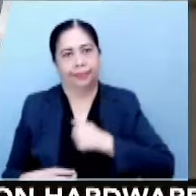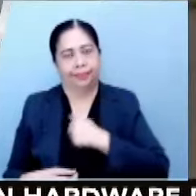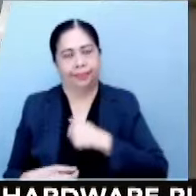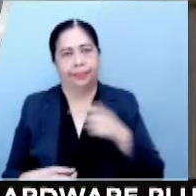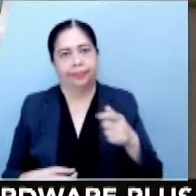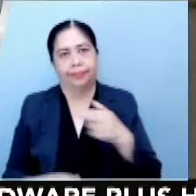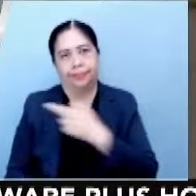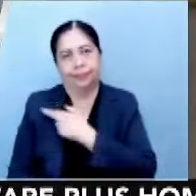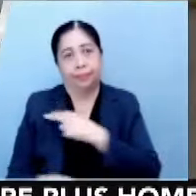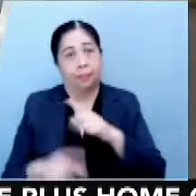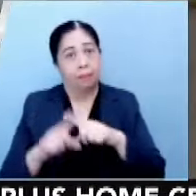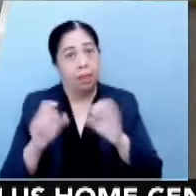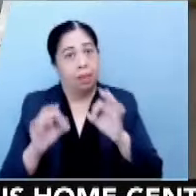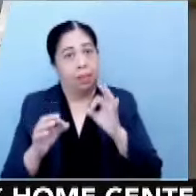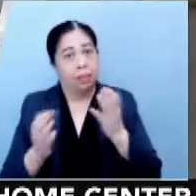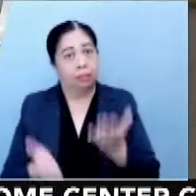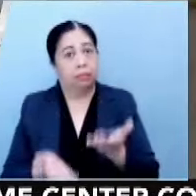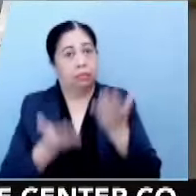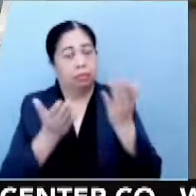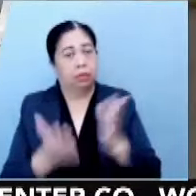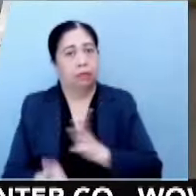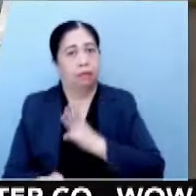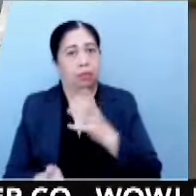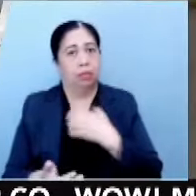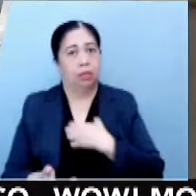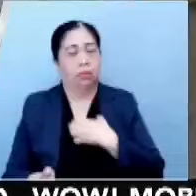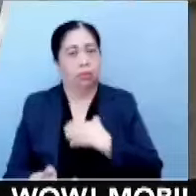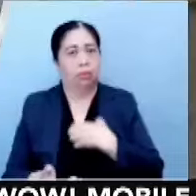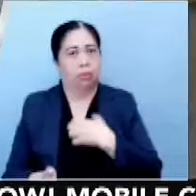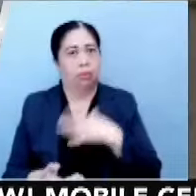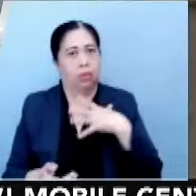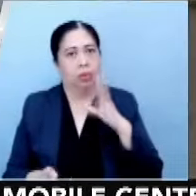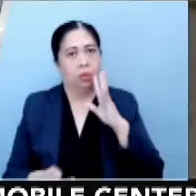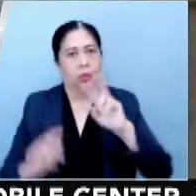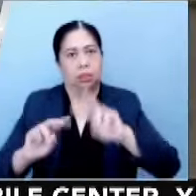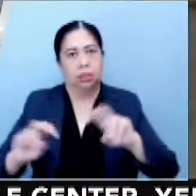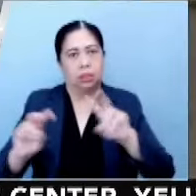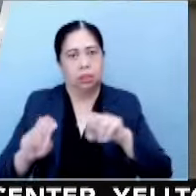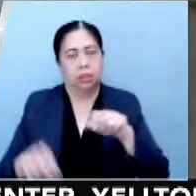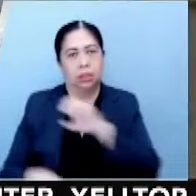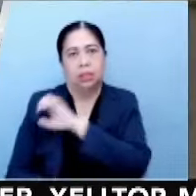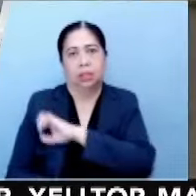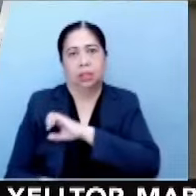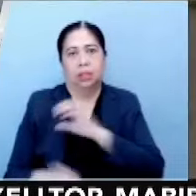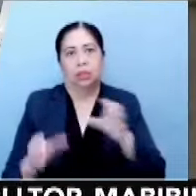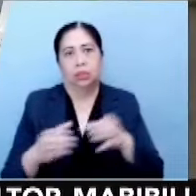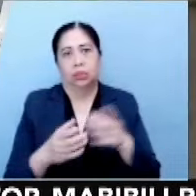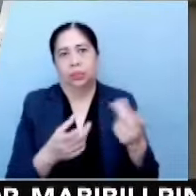kung may maghahain daw ng formal na reklamo, ay iimbestigahan pa rin ng Ethics Committee ang ginawa ni Mariel.